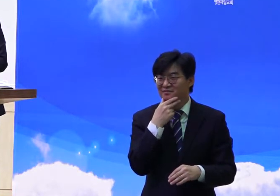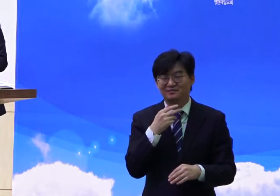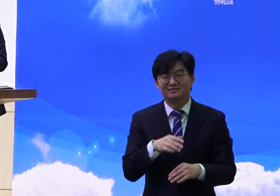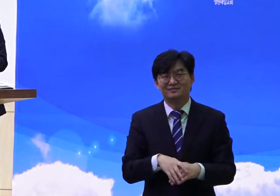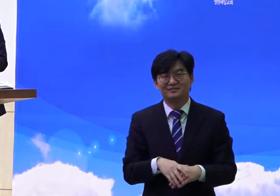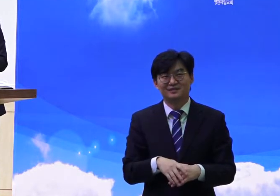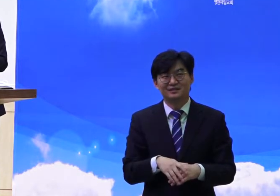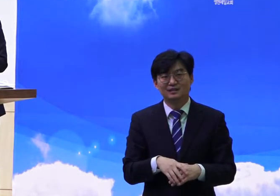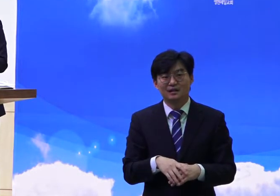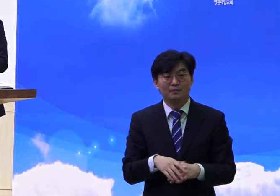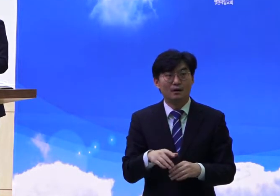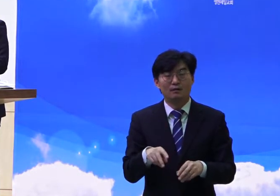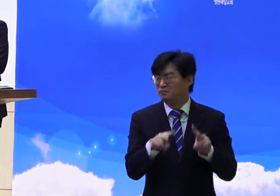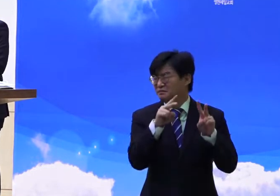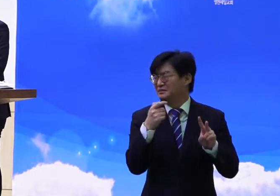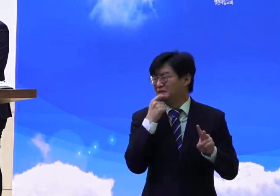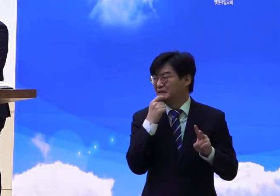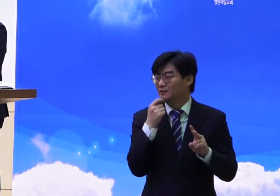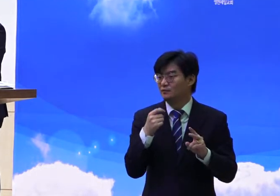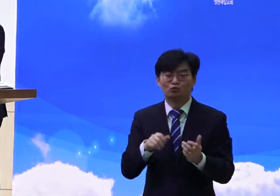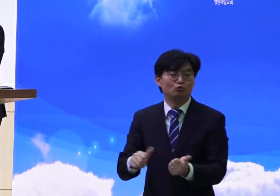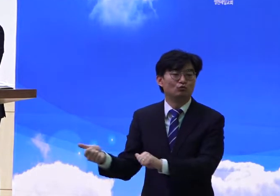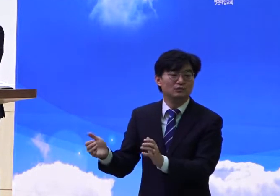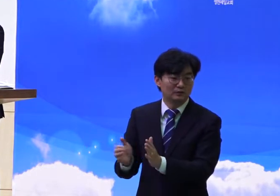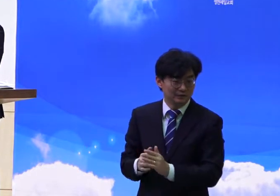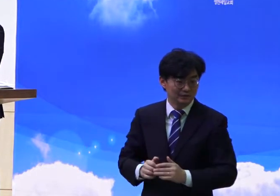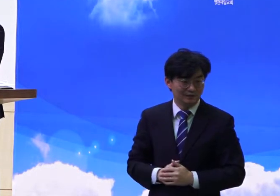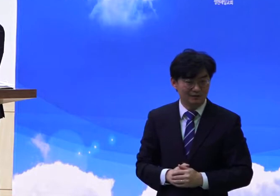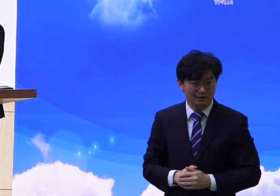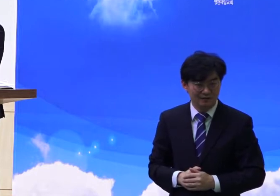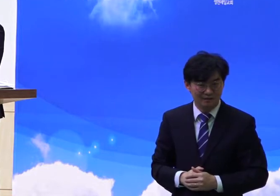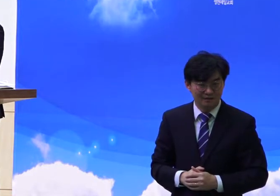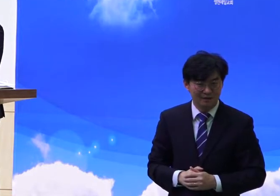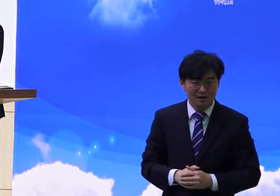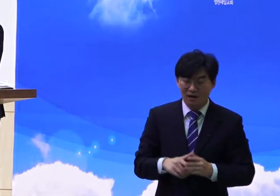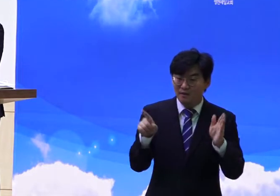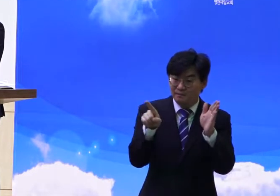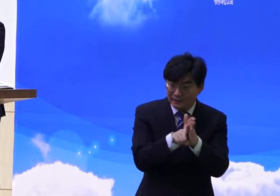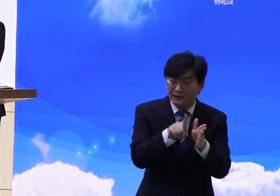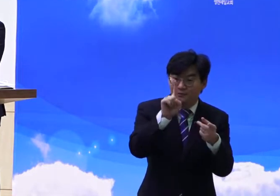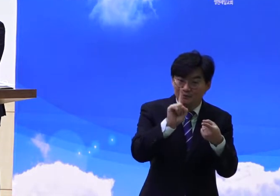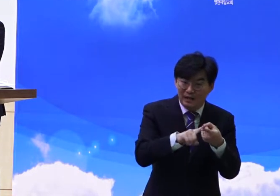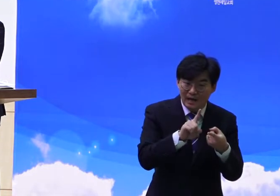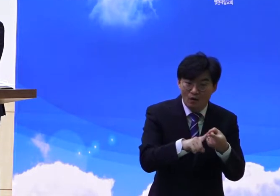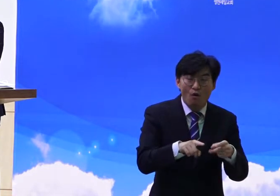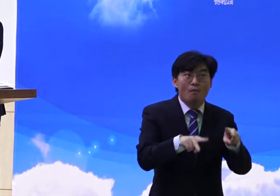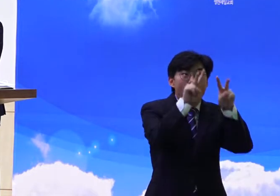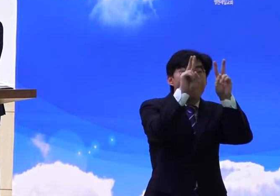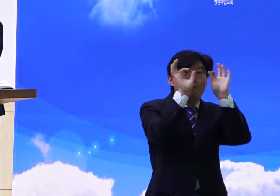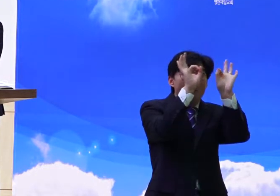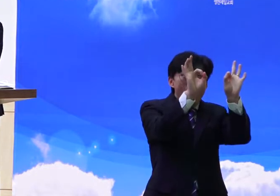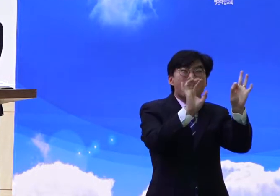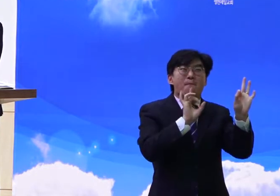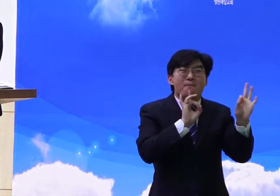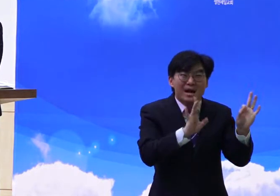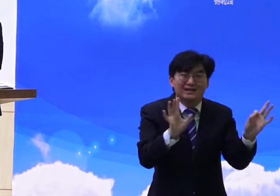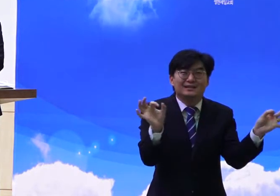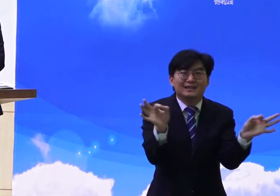여러분이 잘 알고 있는 이 사건은요, 불평과 원망과